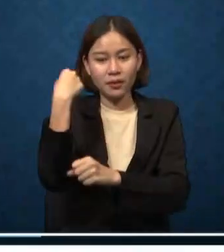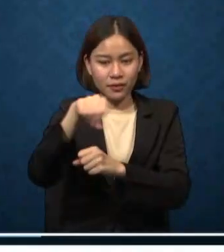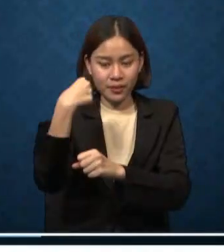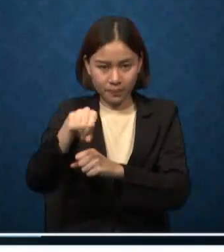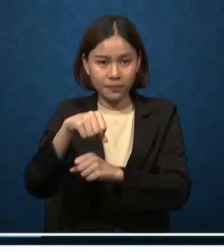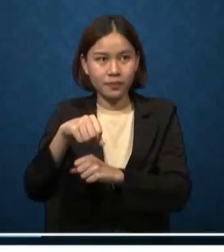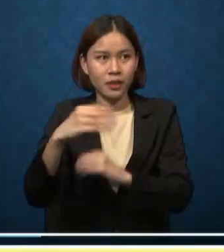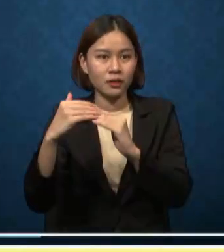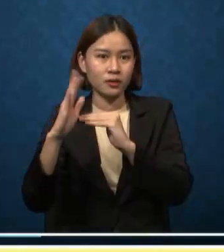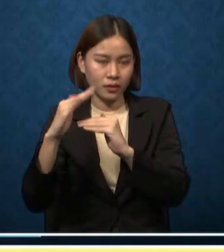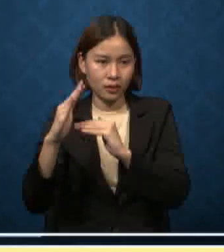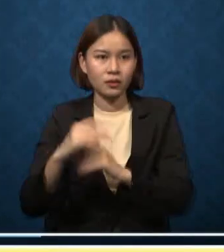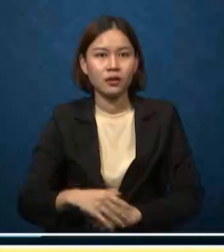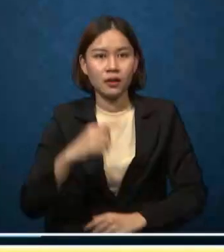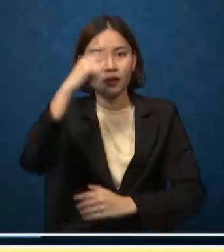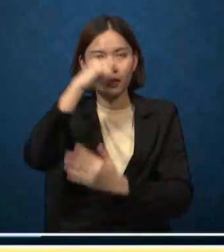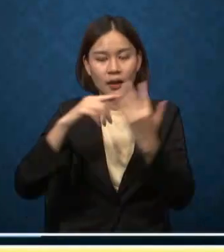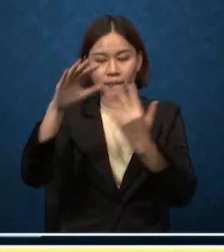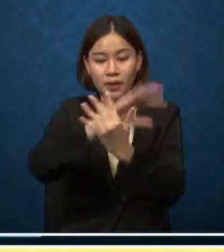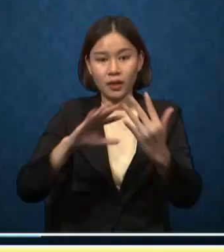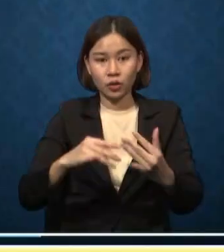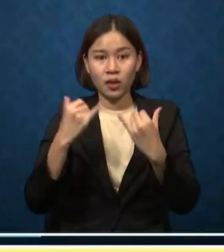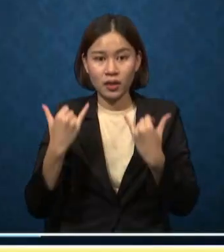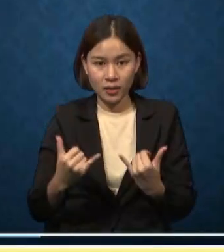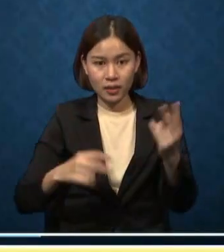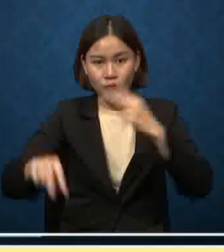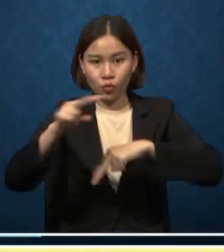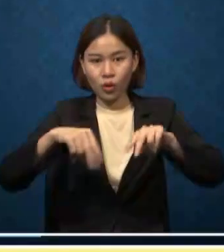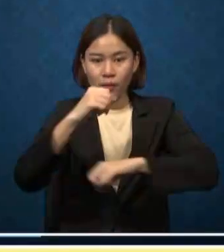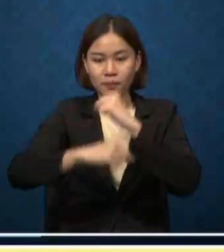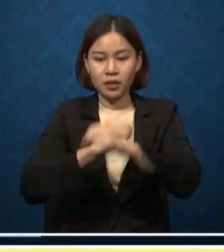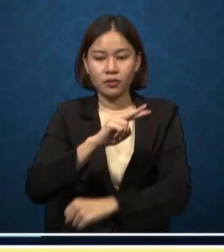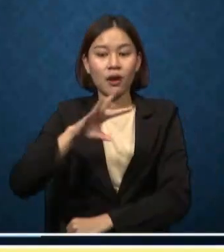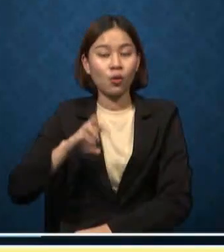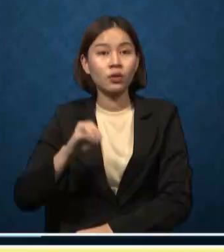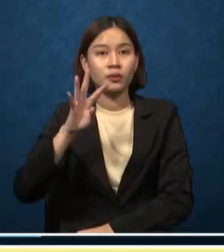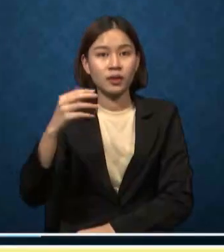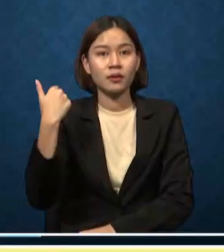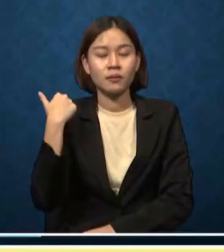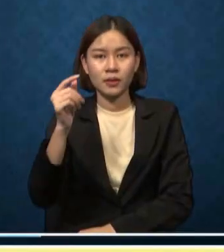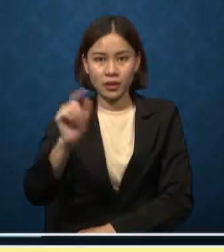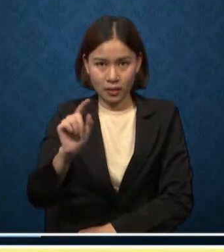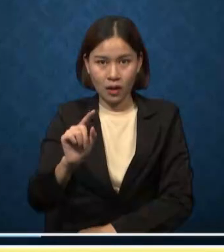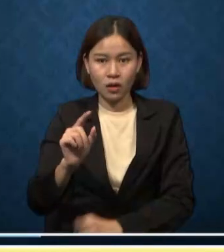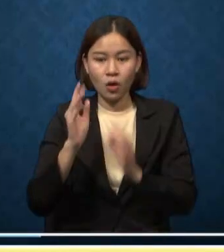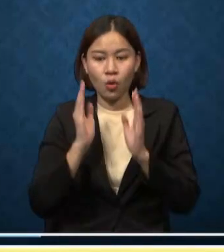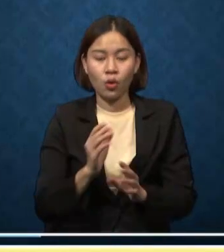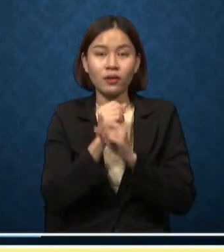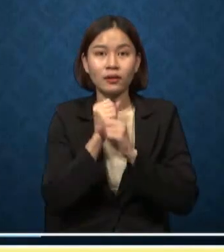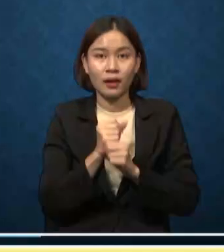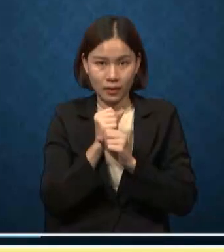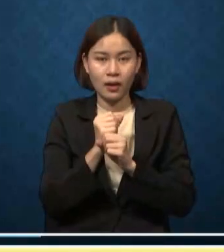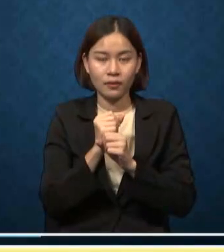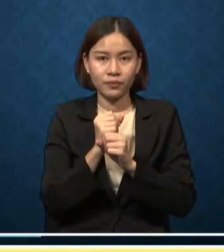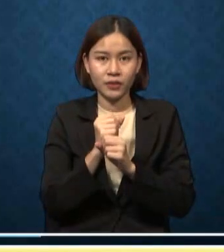ค่ะในประเทศไทยนั้นจากการสำรวจในปี2564พบว่ามีผู้สูงอายุ